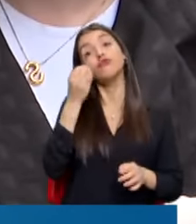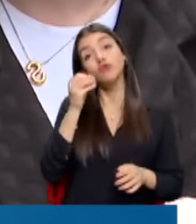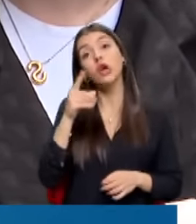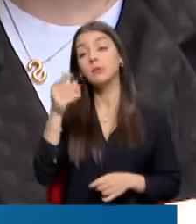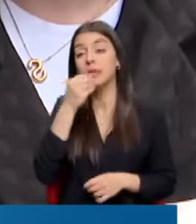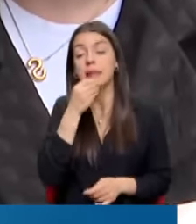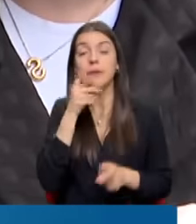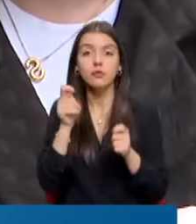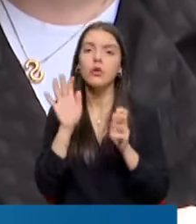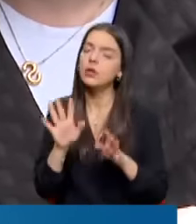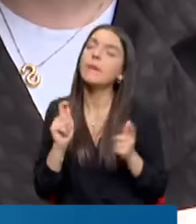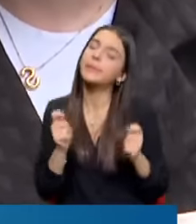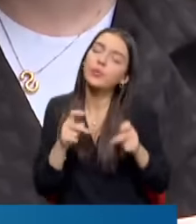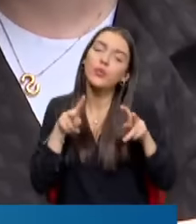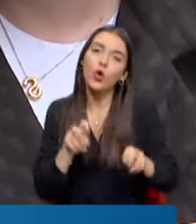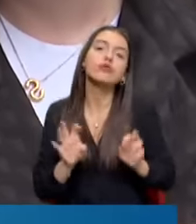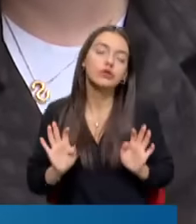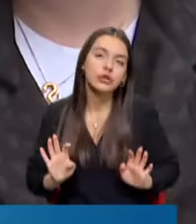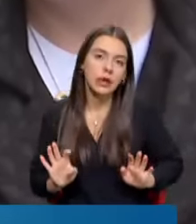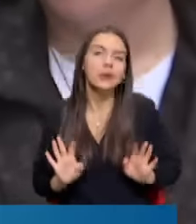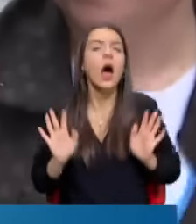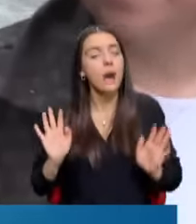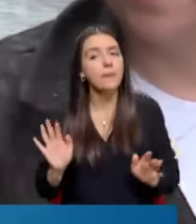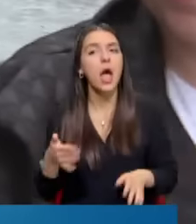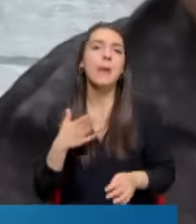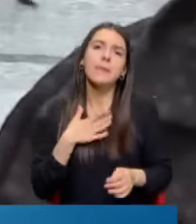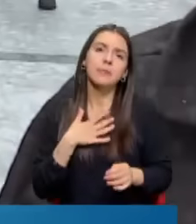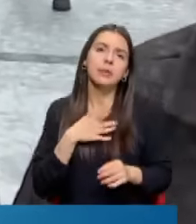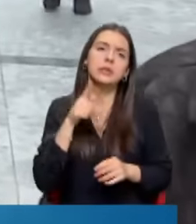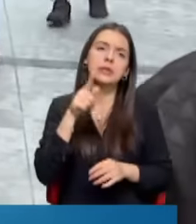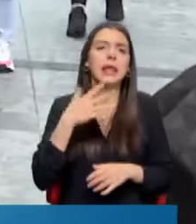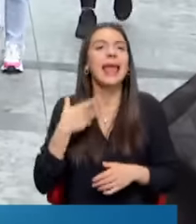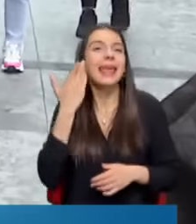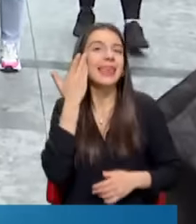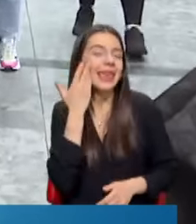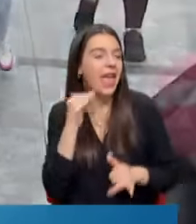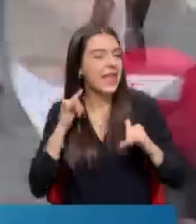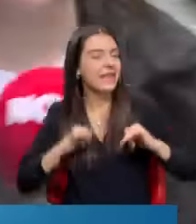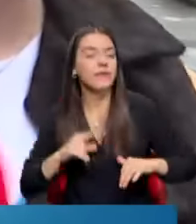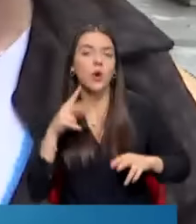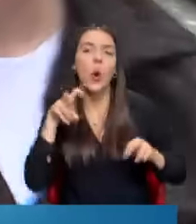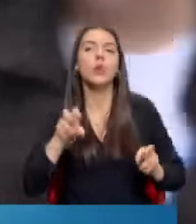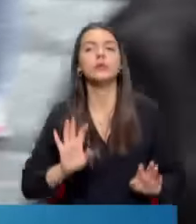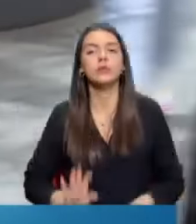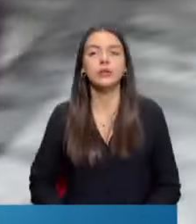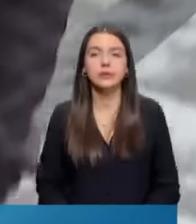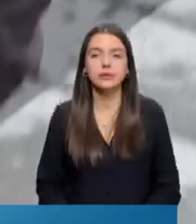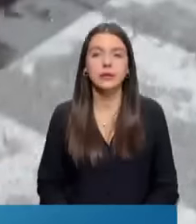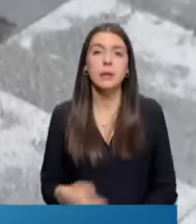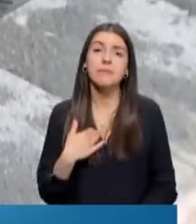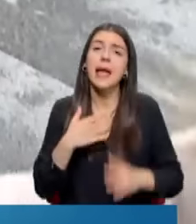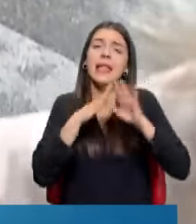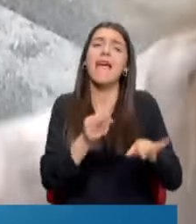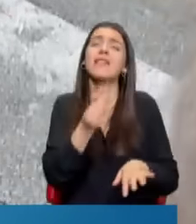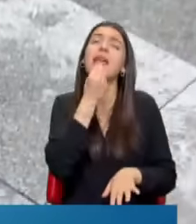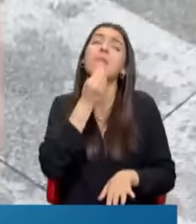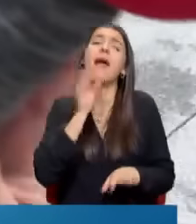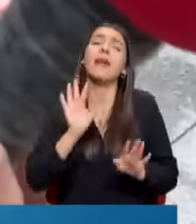zorunda kalırsa mecburiyetten oturacağız. Ama onun haricinde keyfi bir oturma olmayacak bugün. Ben evde yemek